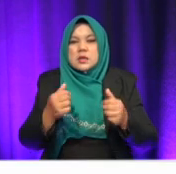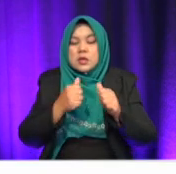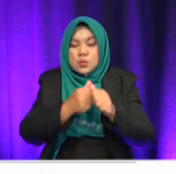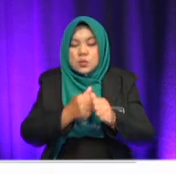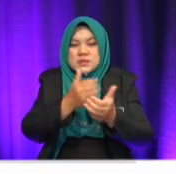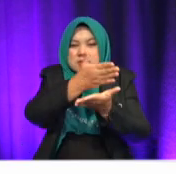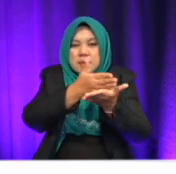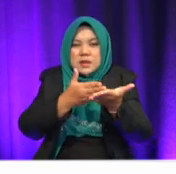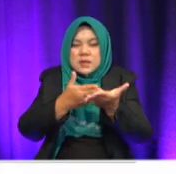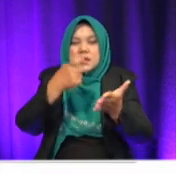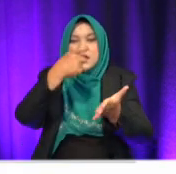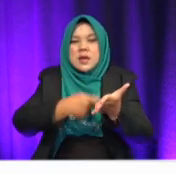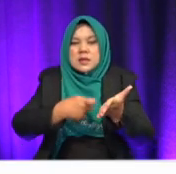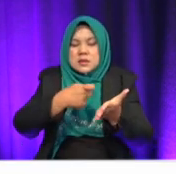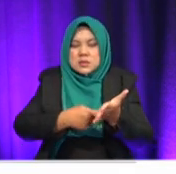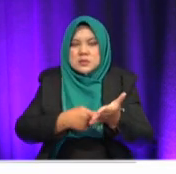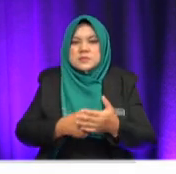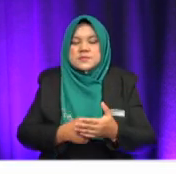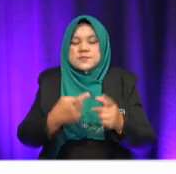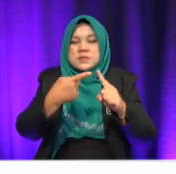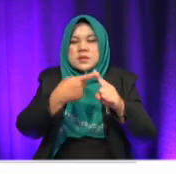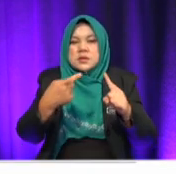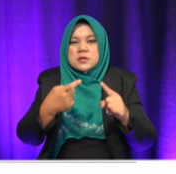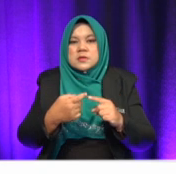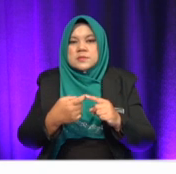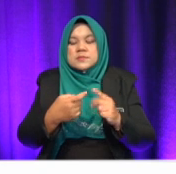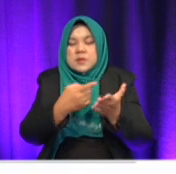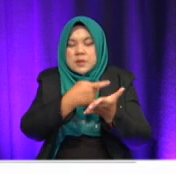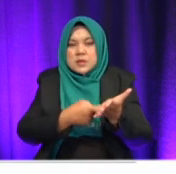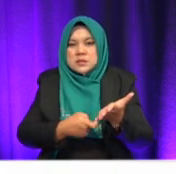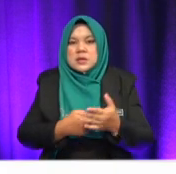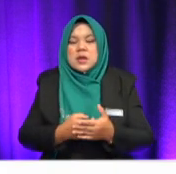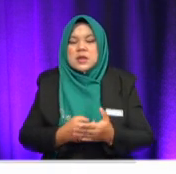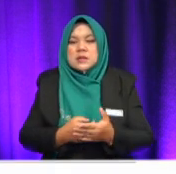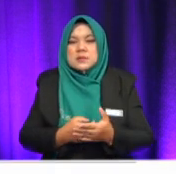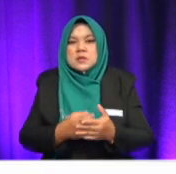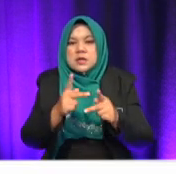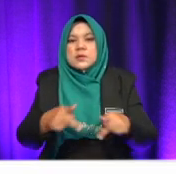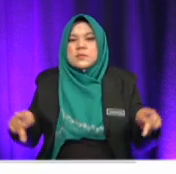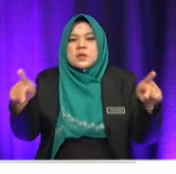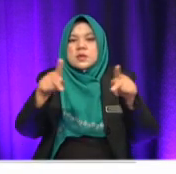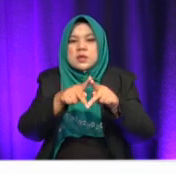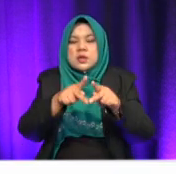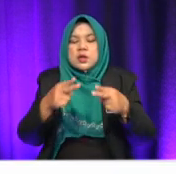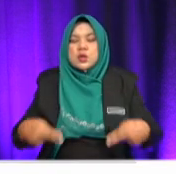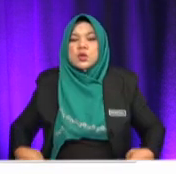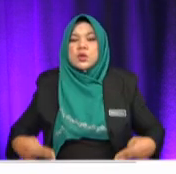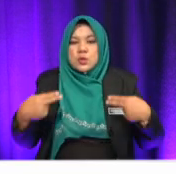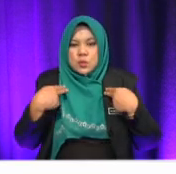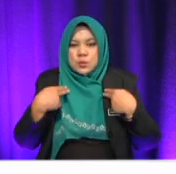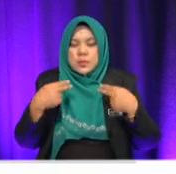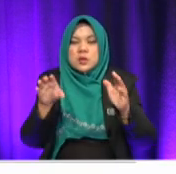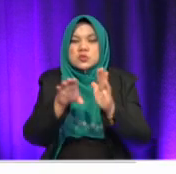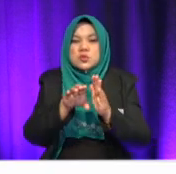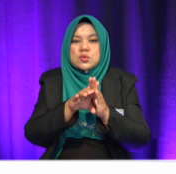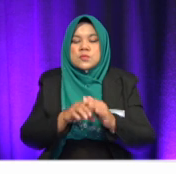sebahagian hartanya dari sebagian saja daripada keperluan hidup dia oke kita bagi